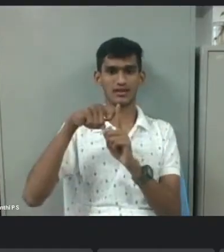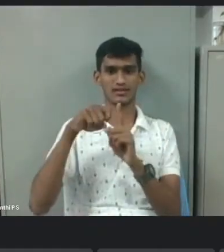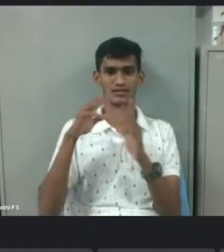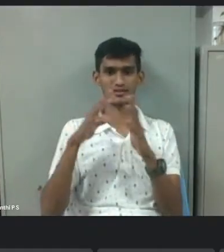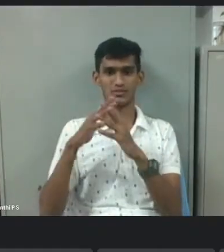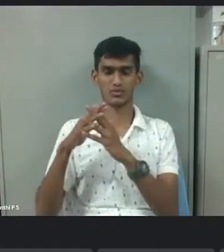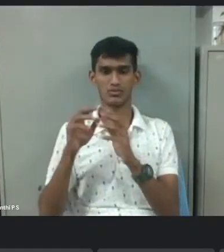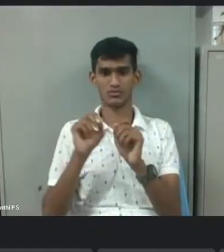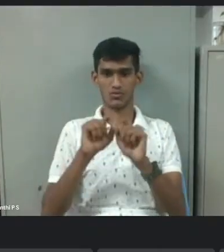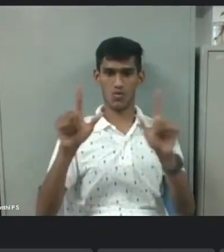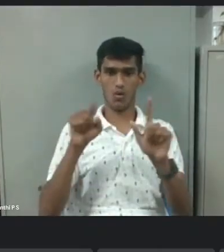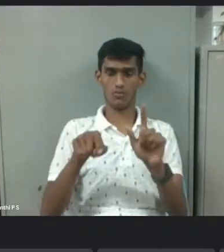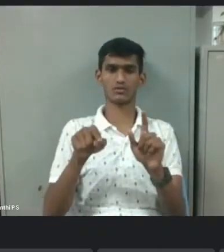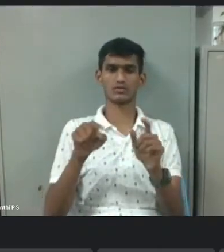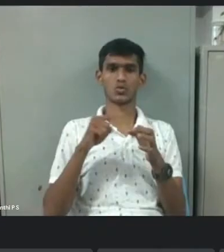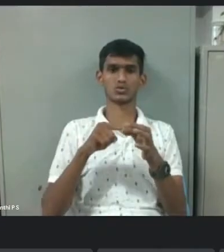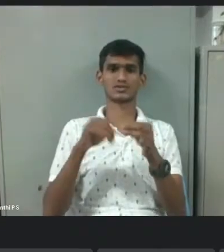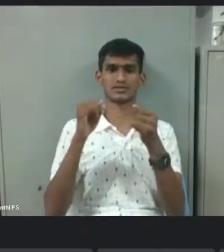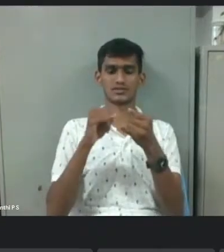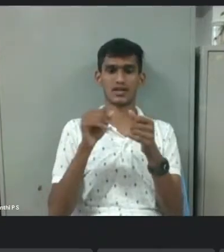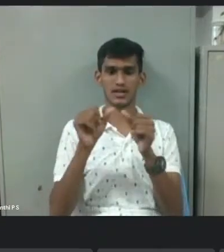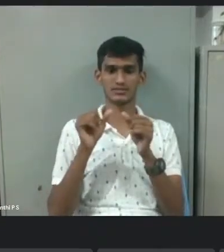ചോദ്യാവലി കൂടി എല്ലാ പാർട്ടിസിപ്പൻസും പൂരിപ്പിക്കേണ്ടതാണ്.